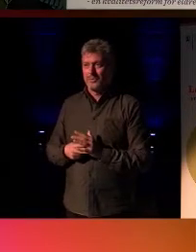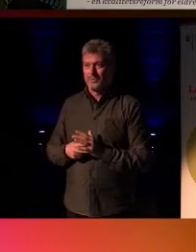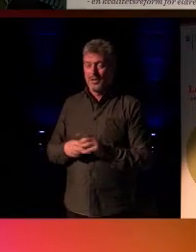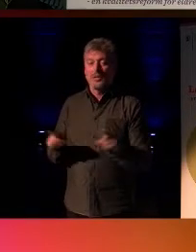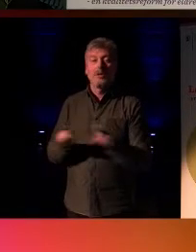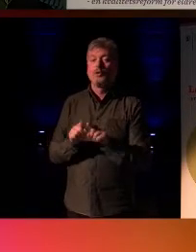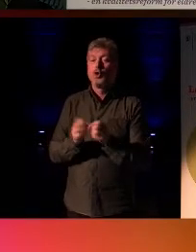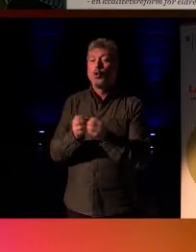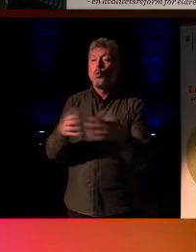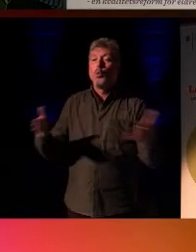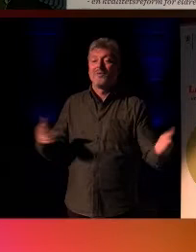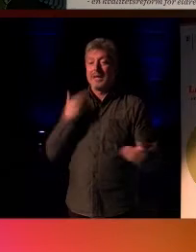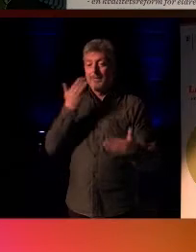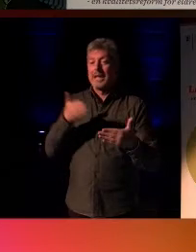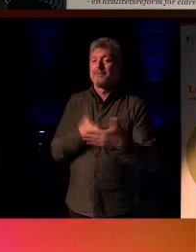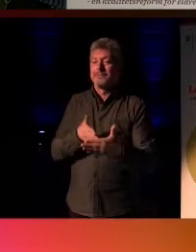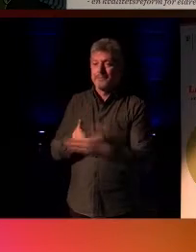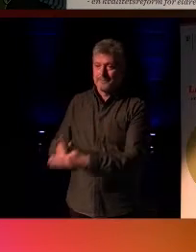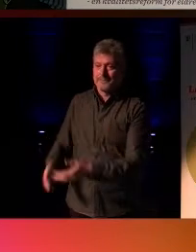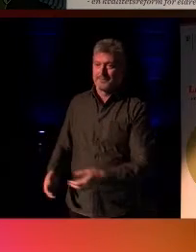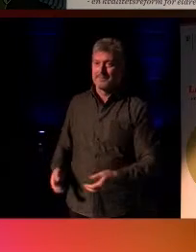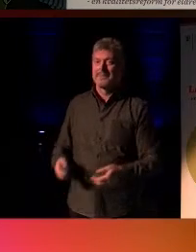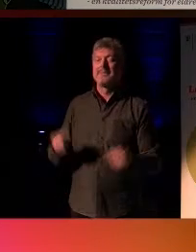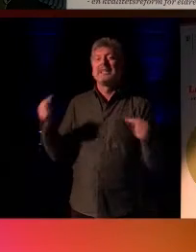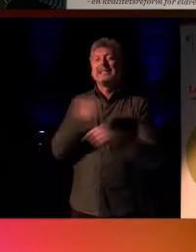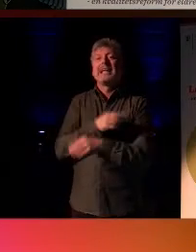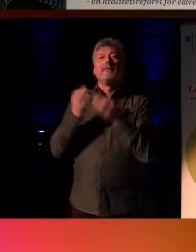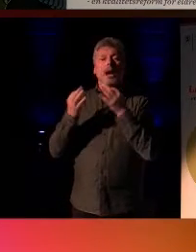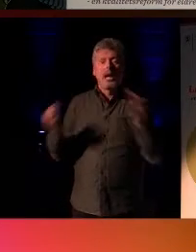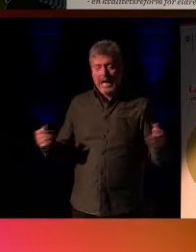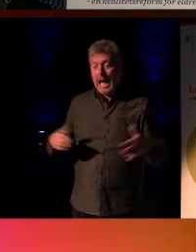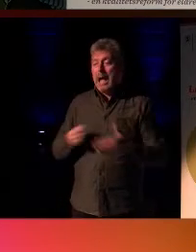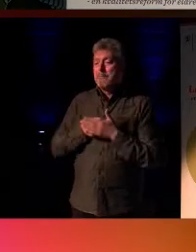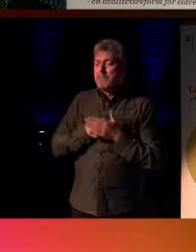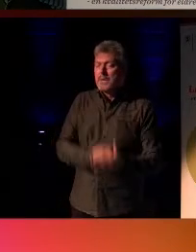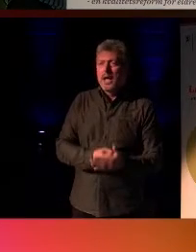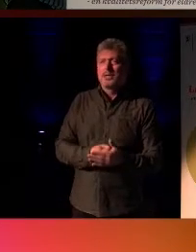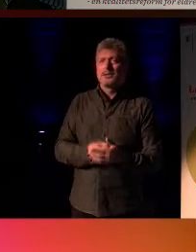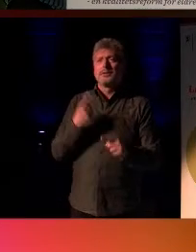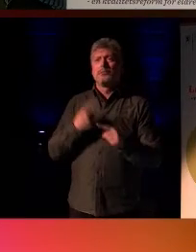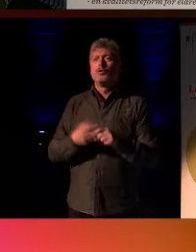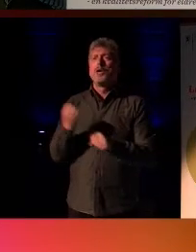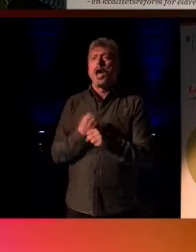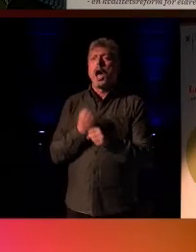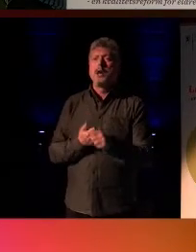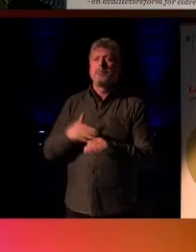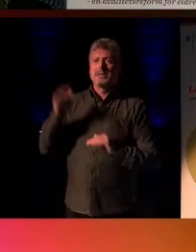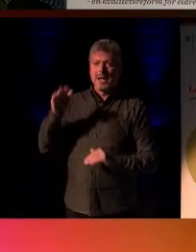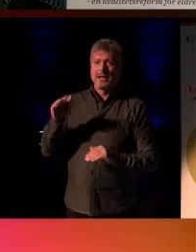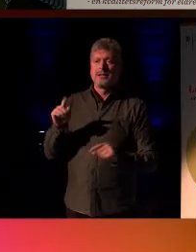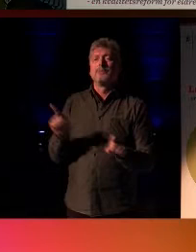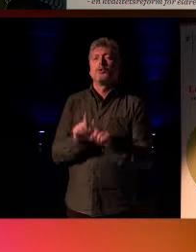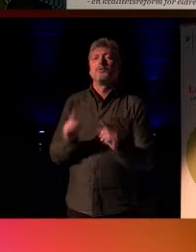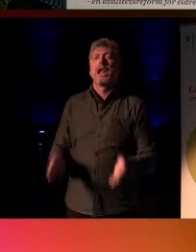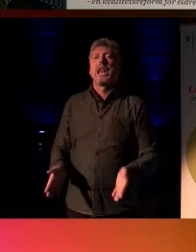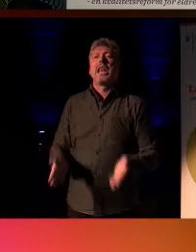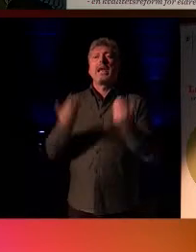utvikling. Ved å anerkjenne presset og arbeidsmengden, så blir det lettere å